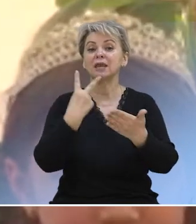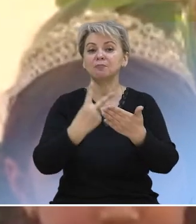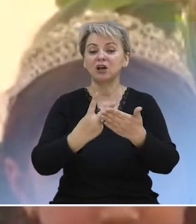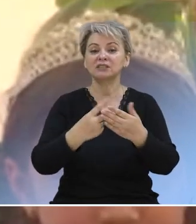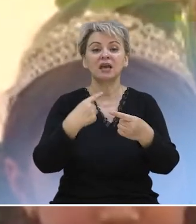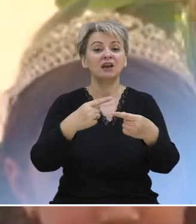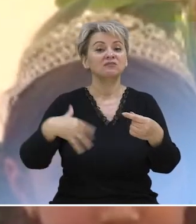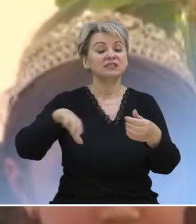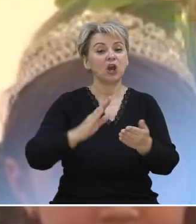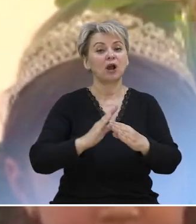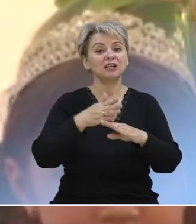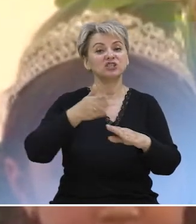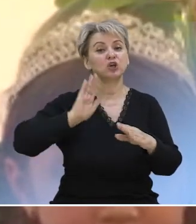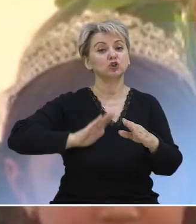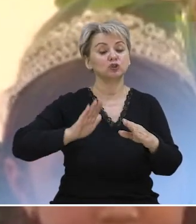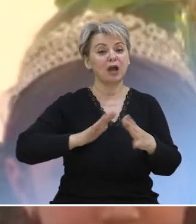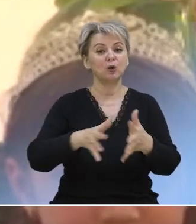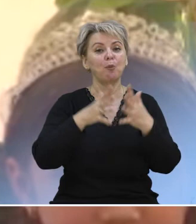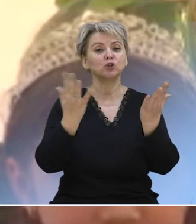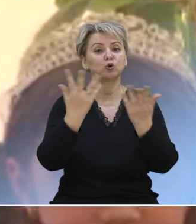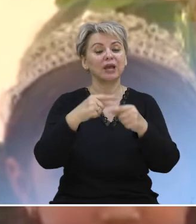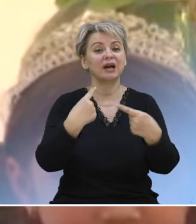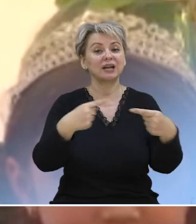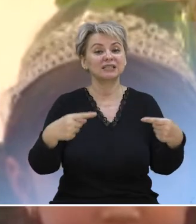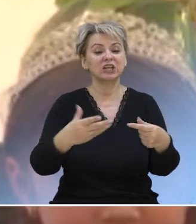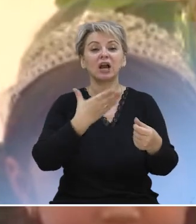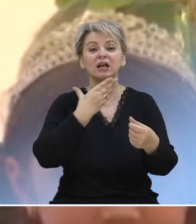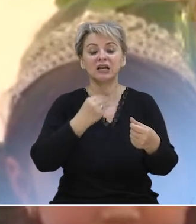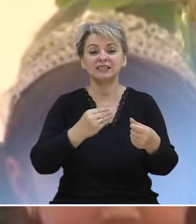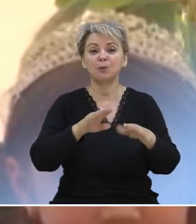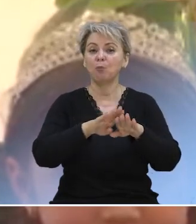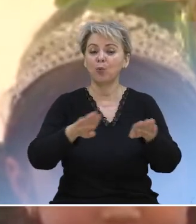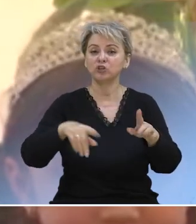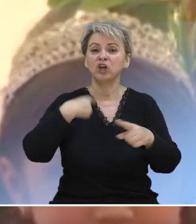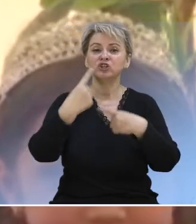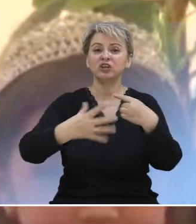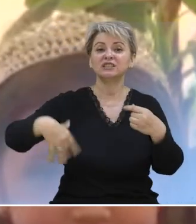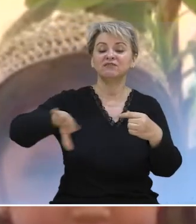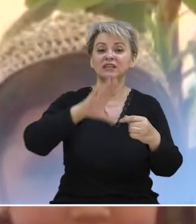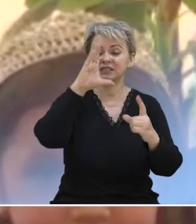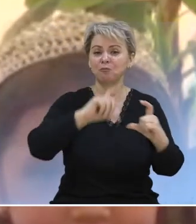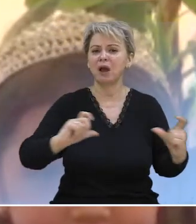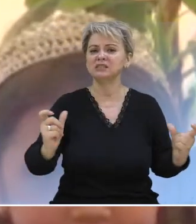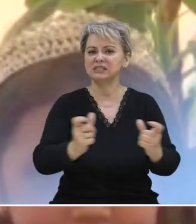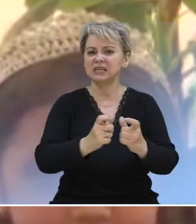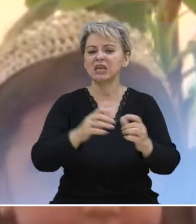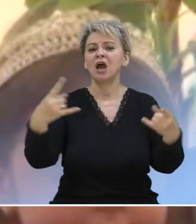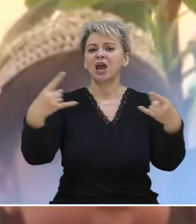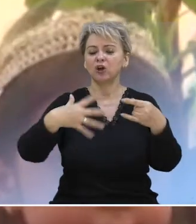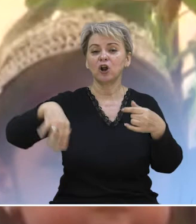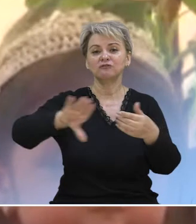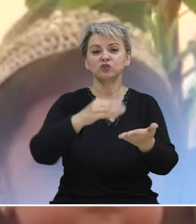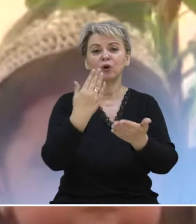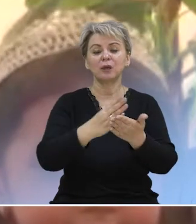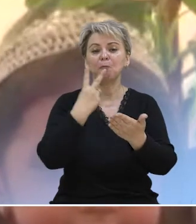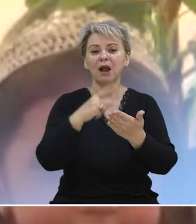конкурса и презентации, все гостей ждали большое количество развлечений, красивый подиум через весь бассейн, яркий